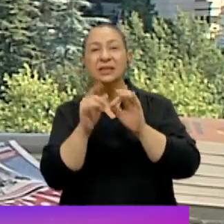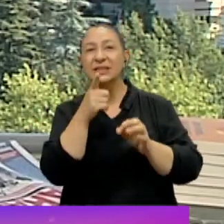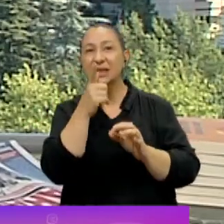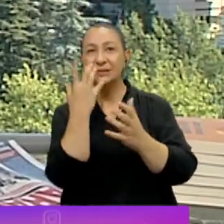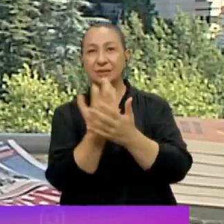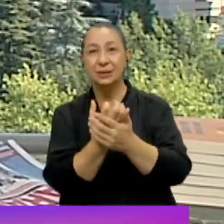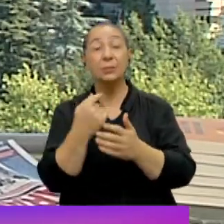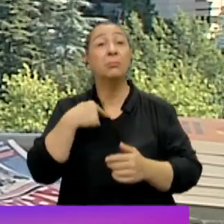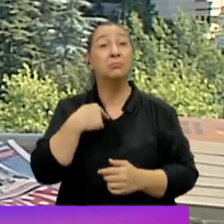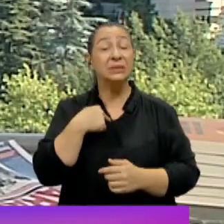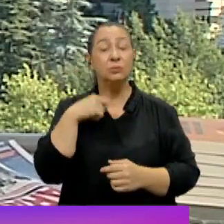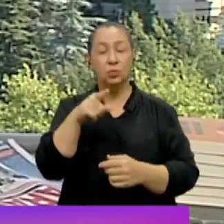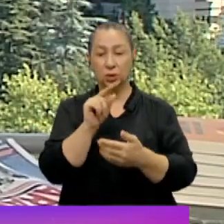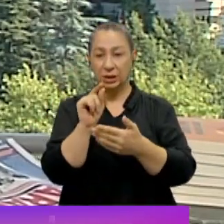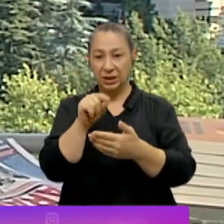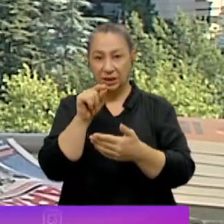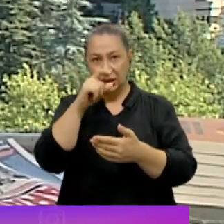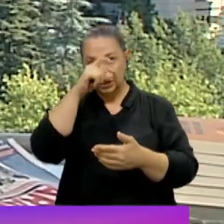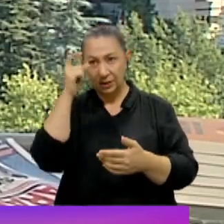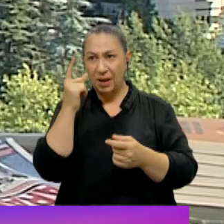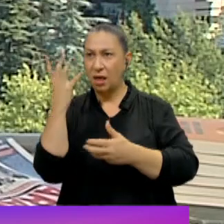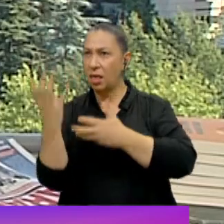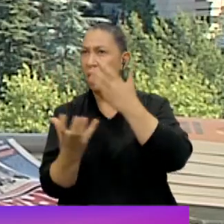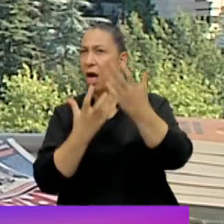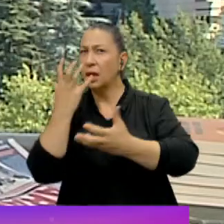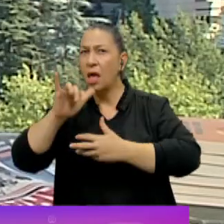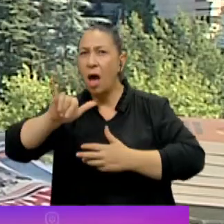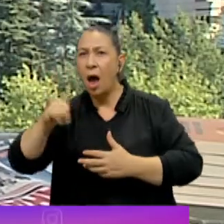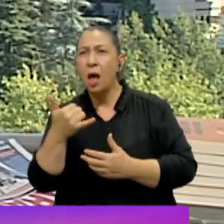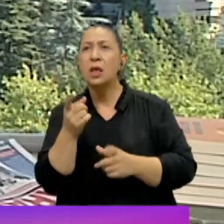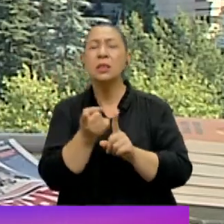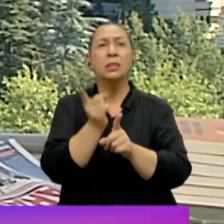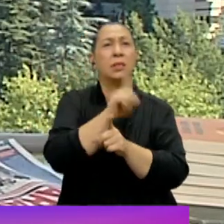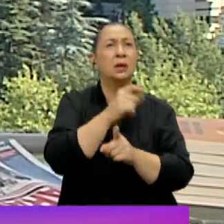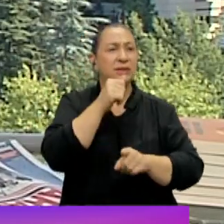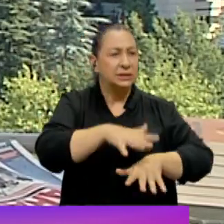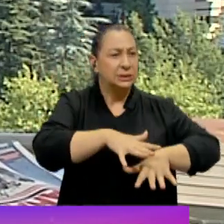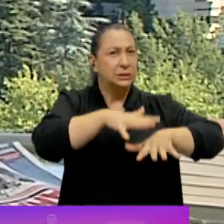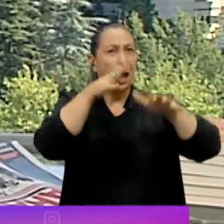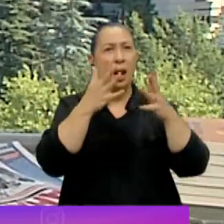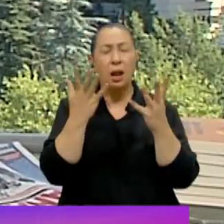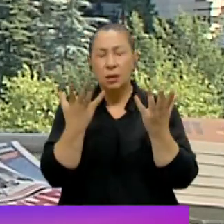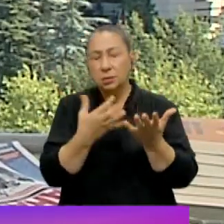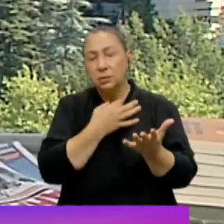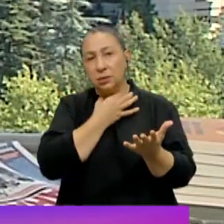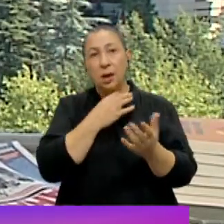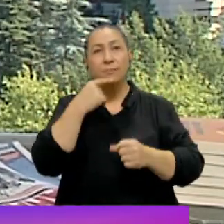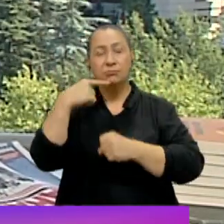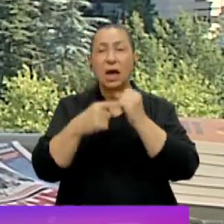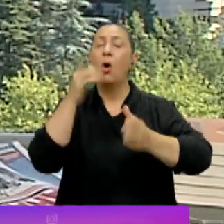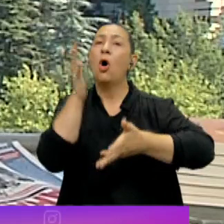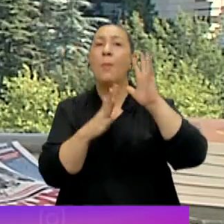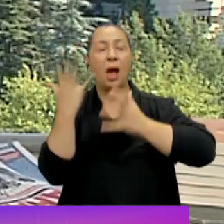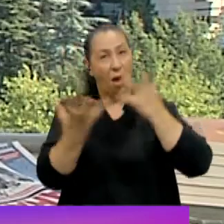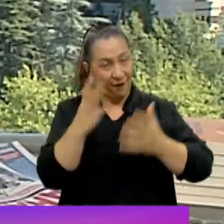kaydı. Şimdi biz bu yazı bir tarafıyla yangın felaketi, diğer tarafıyla sel felaketiyle geçirdik. Her sene orman